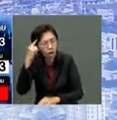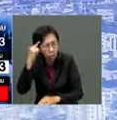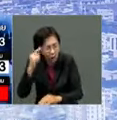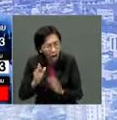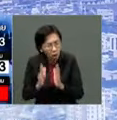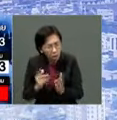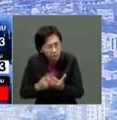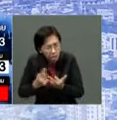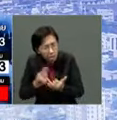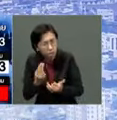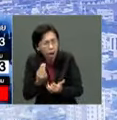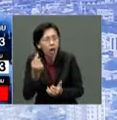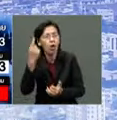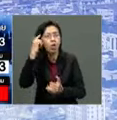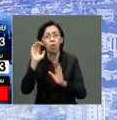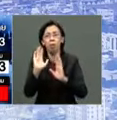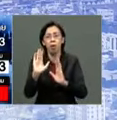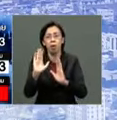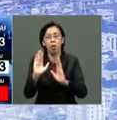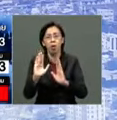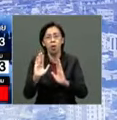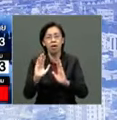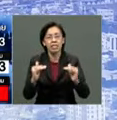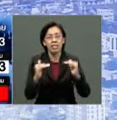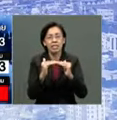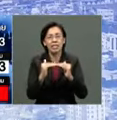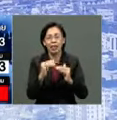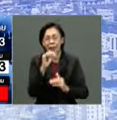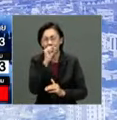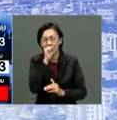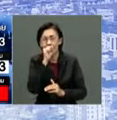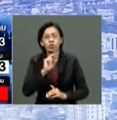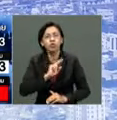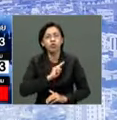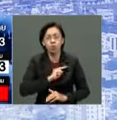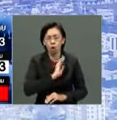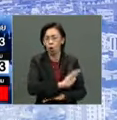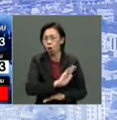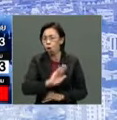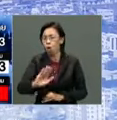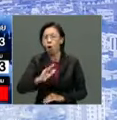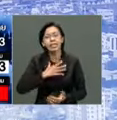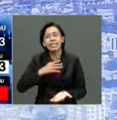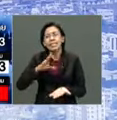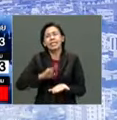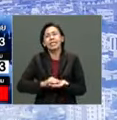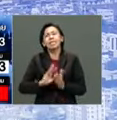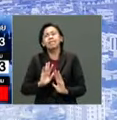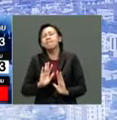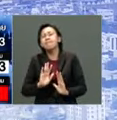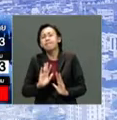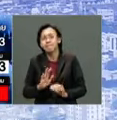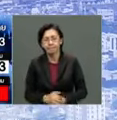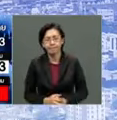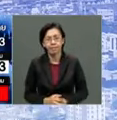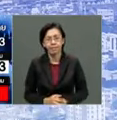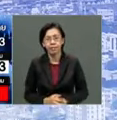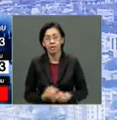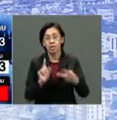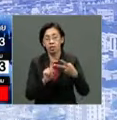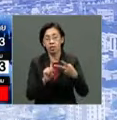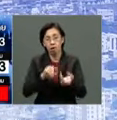โรคเท่านั้นนะครับเพราะฉะนั้นความเป็นส่วนตัวของท่านไม่ได้อยู่ในข้อมูลชุดของพวกเราเลยอันที่2ก็คือชุดข้อมูลนี้อยู่นาน